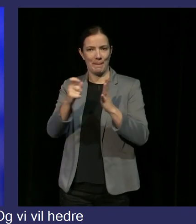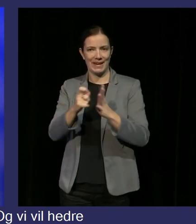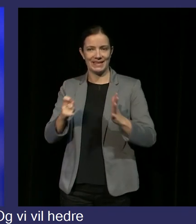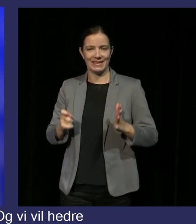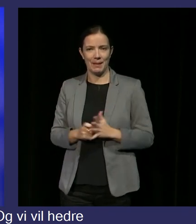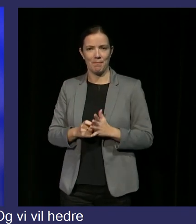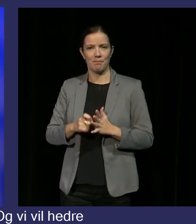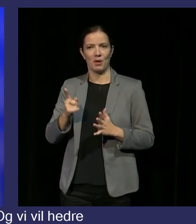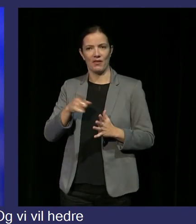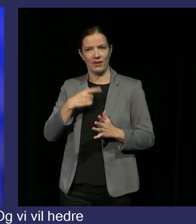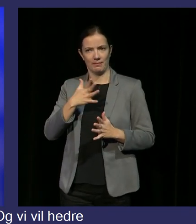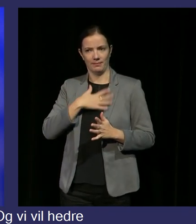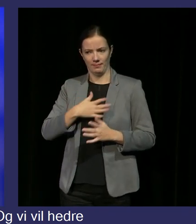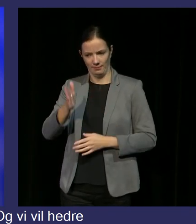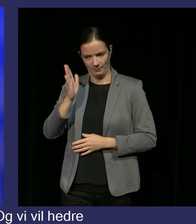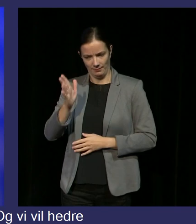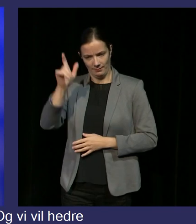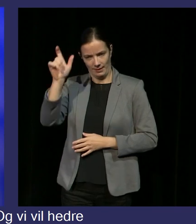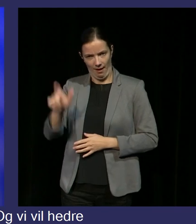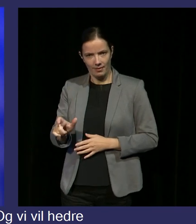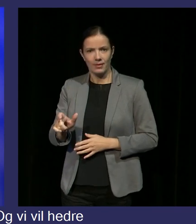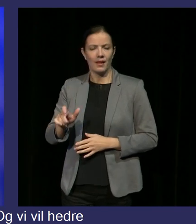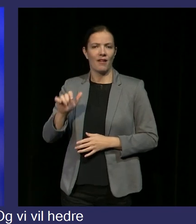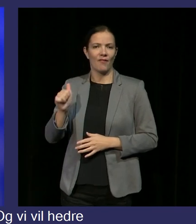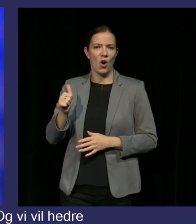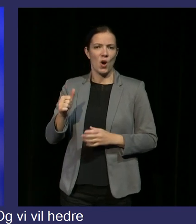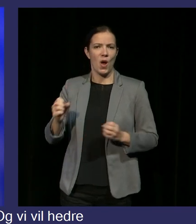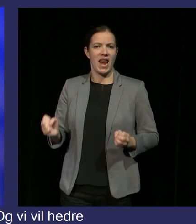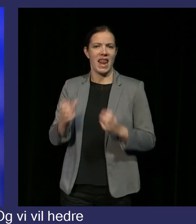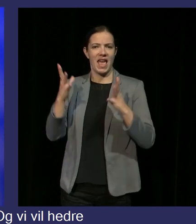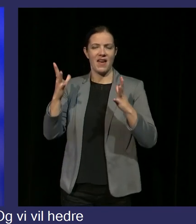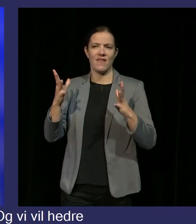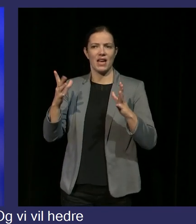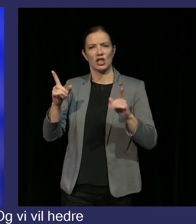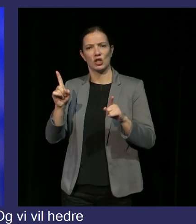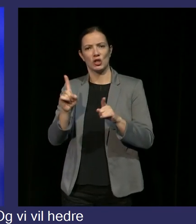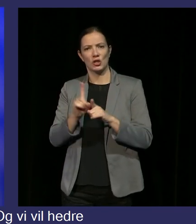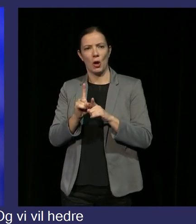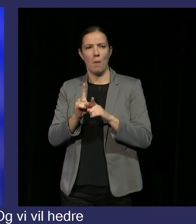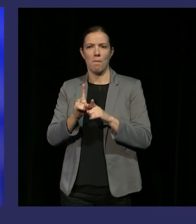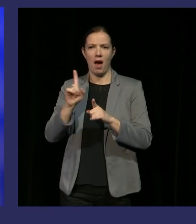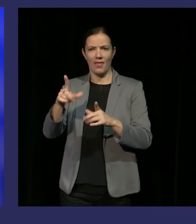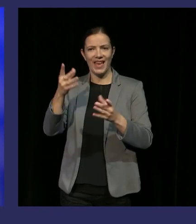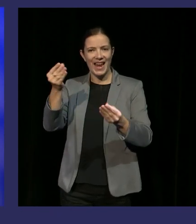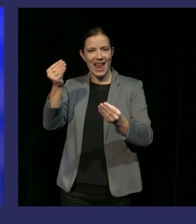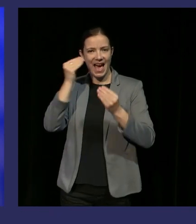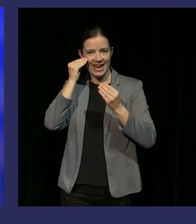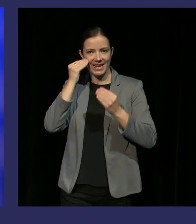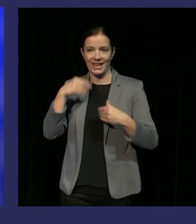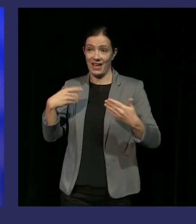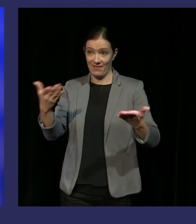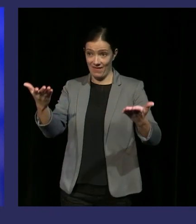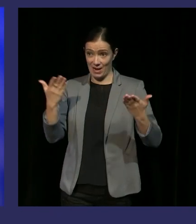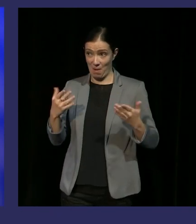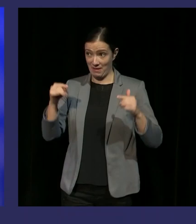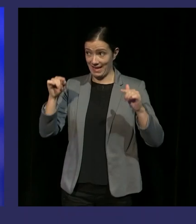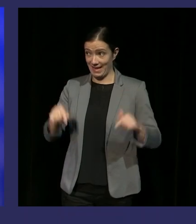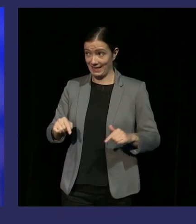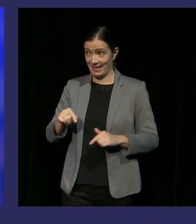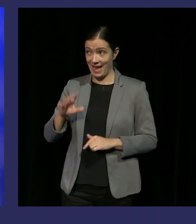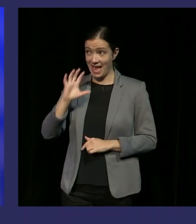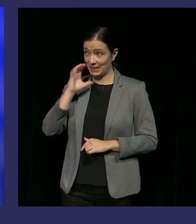vi vil hedre Espen Nakstad for å leve som han lærer. Velkommen opp,